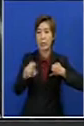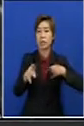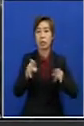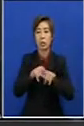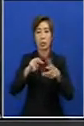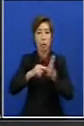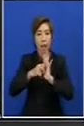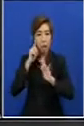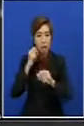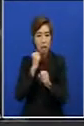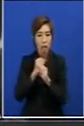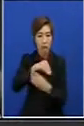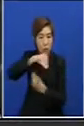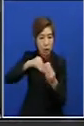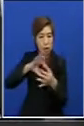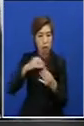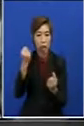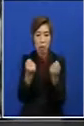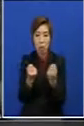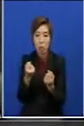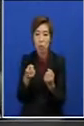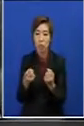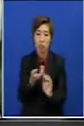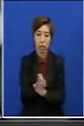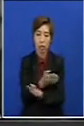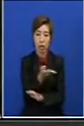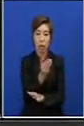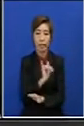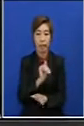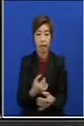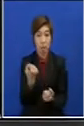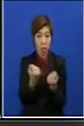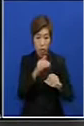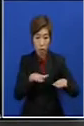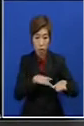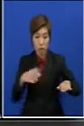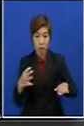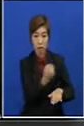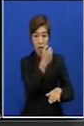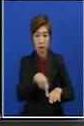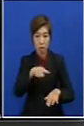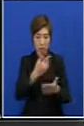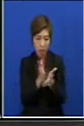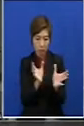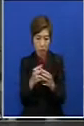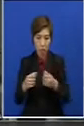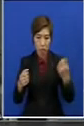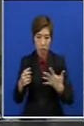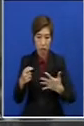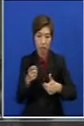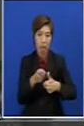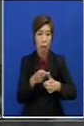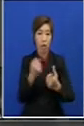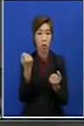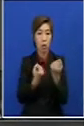ได้รับอนุญาตปัจจุบันคดีจบไปแล้วระดับหนึ่งส่วนรถยนต์ที่ถูกยึดไว้แบ่งออกเป็น5กลุ่มคือรถ